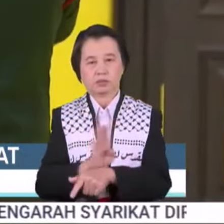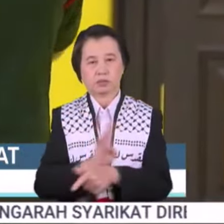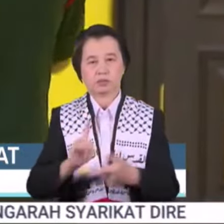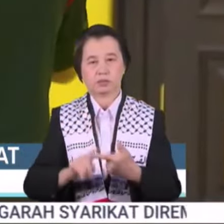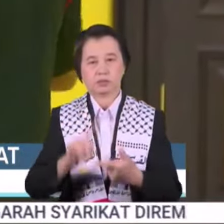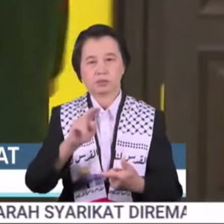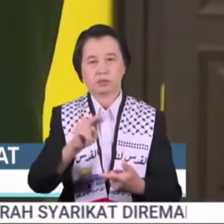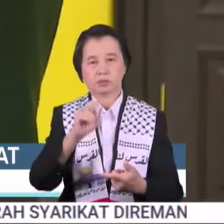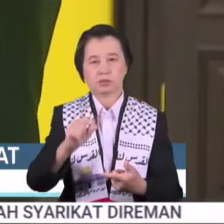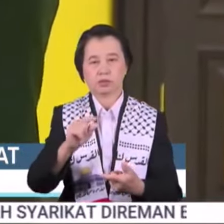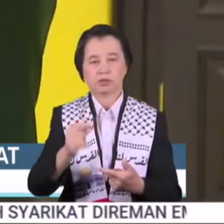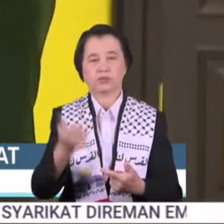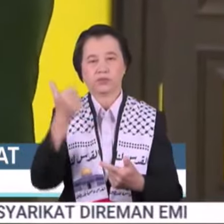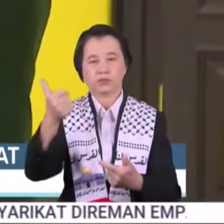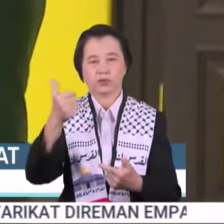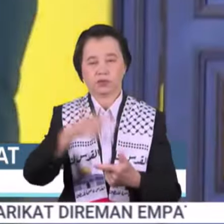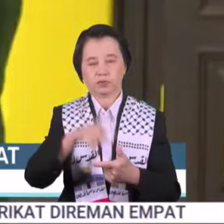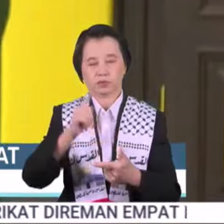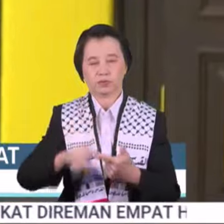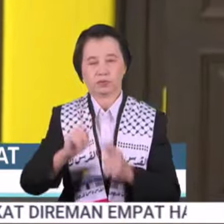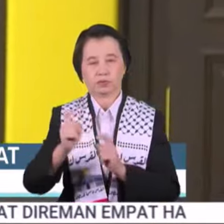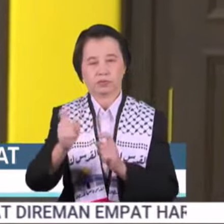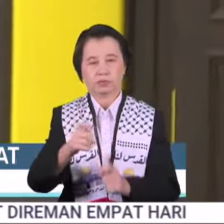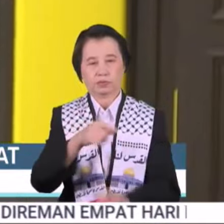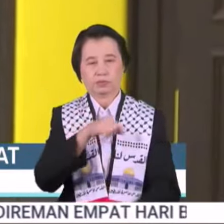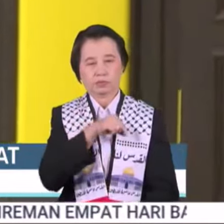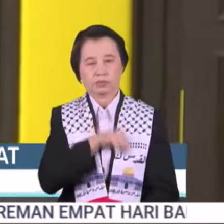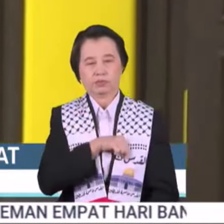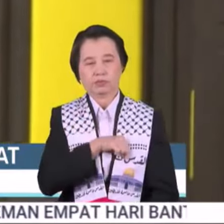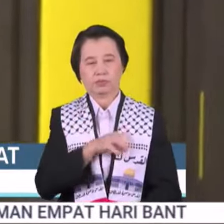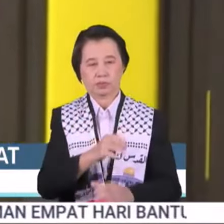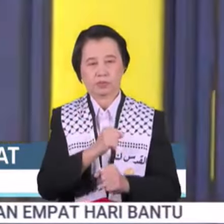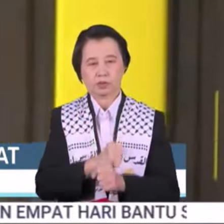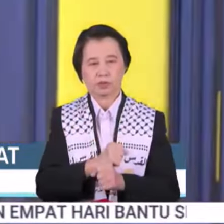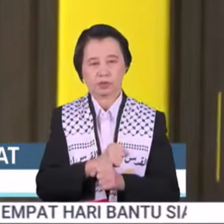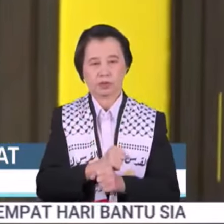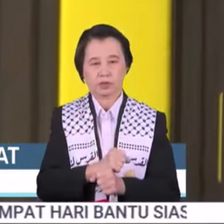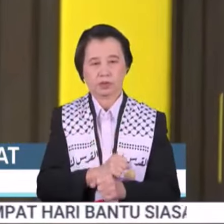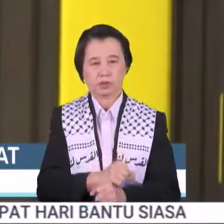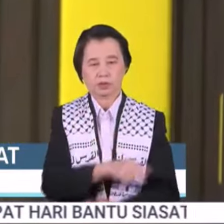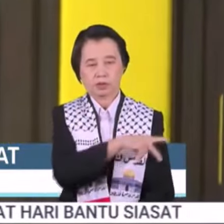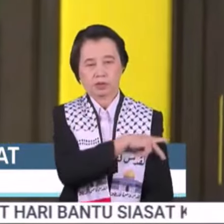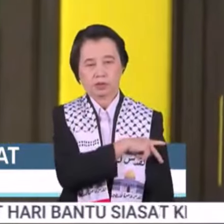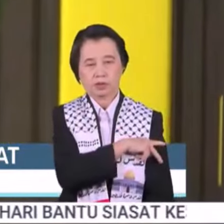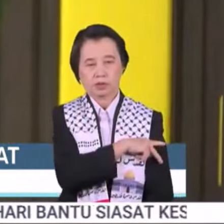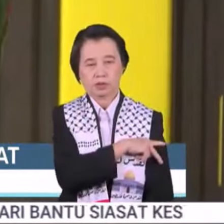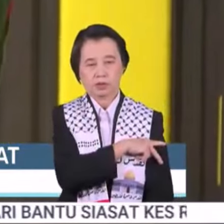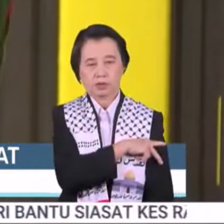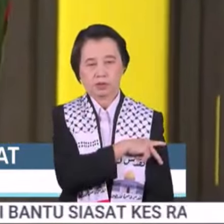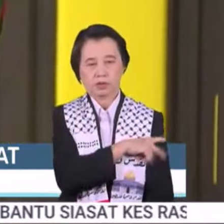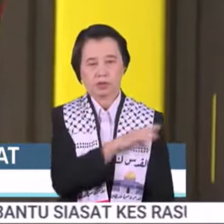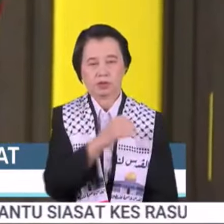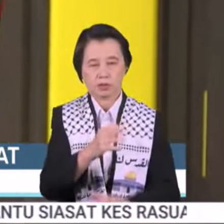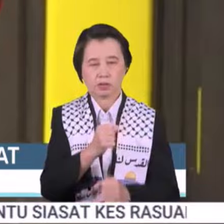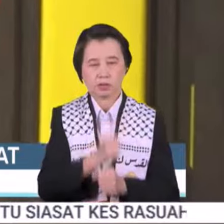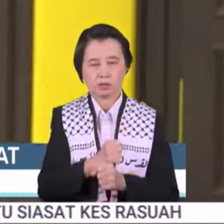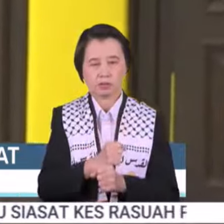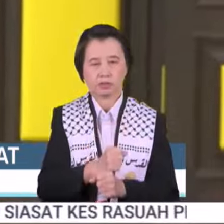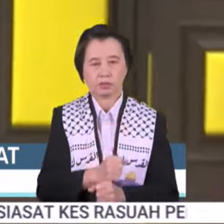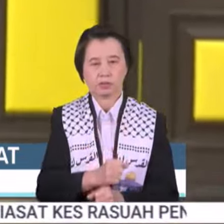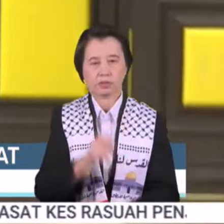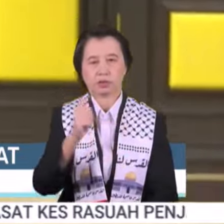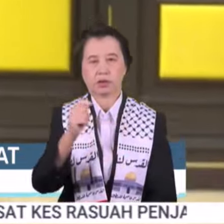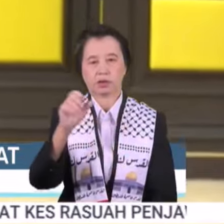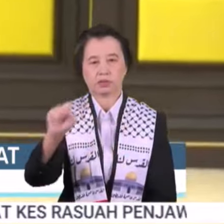on huilim mendahului senarai penerima pingat dengan dikurniakan darjah Panglima Setia mahkota yang membawa gelaran